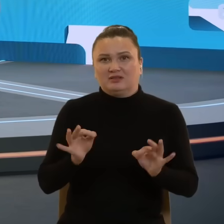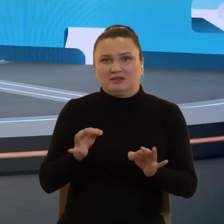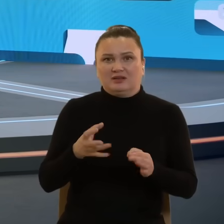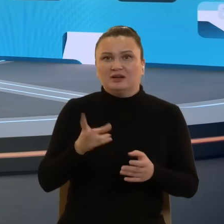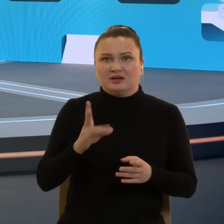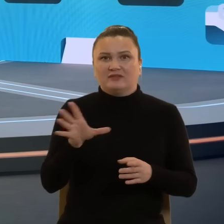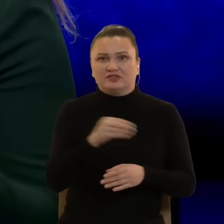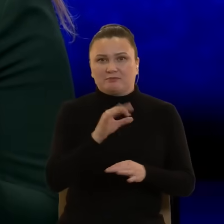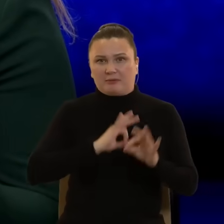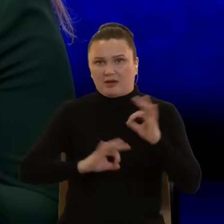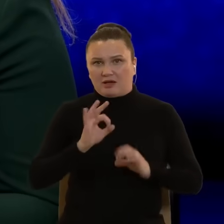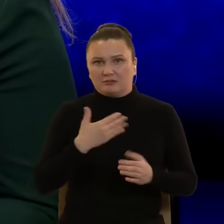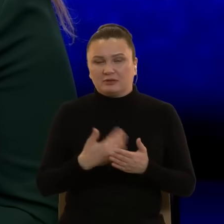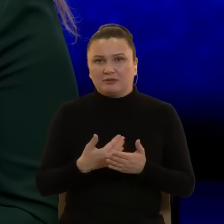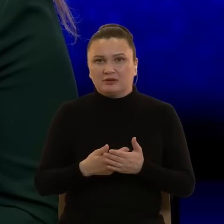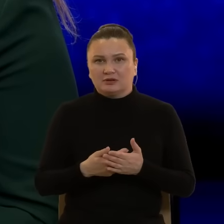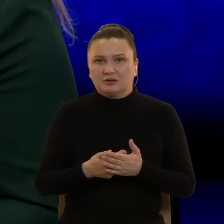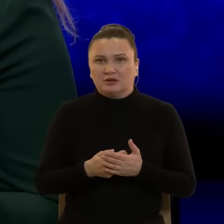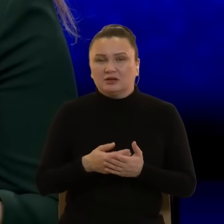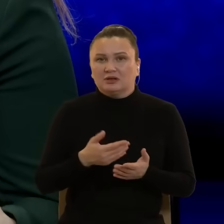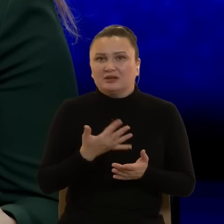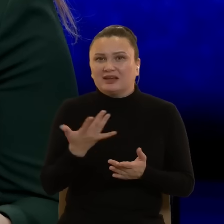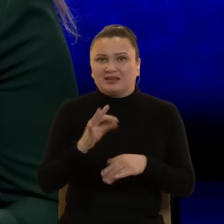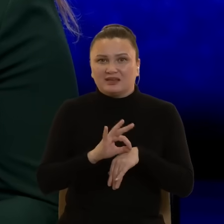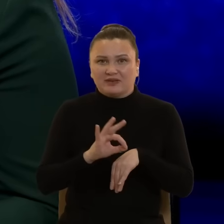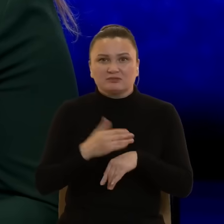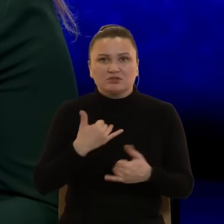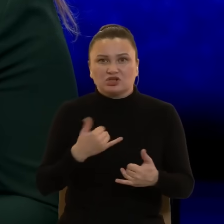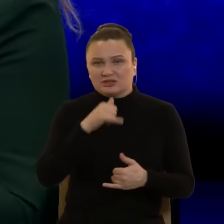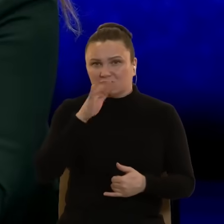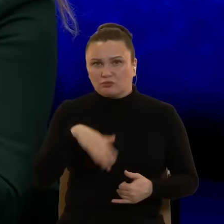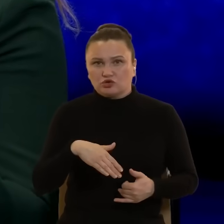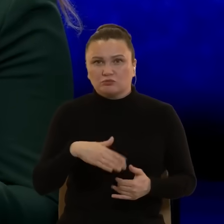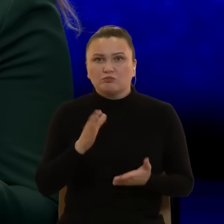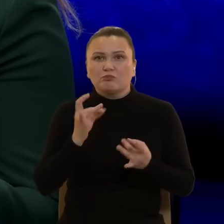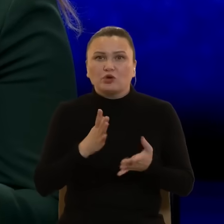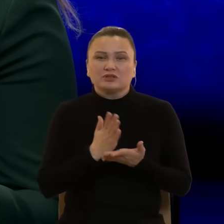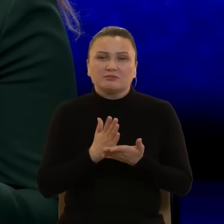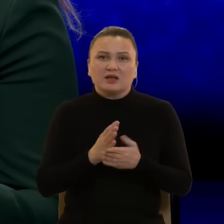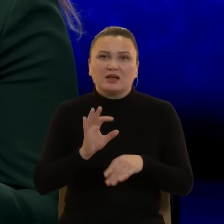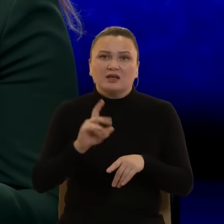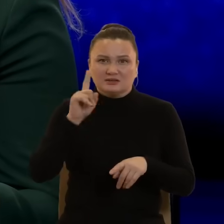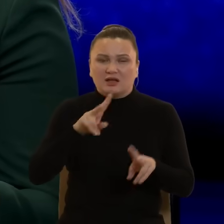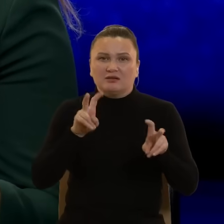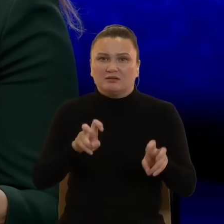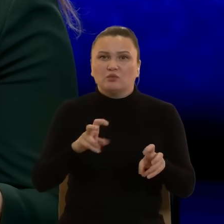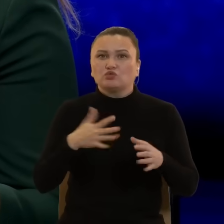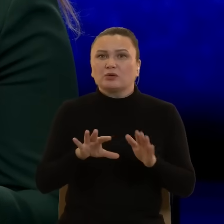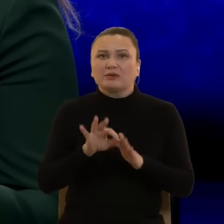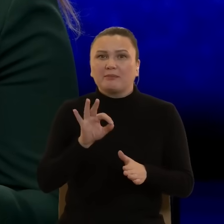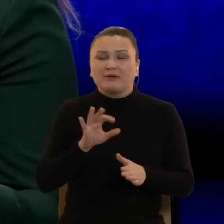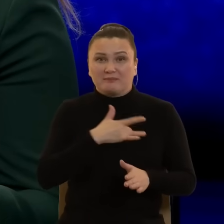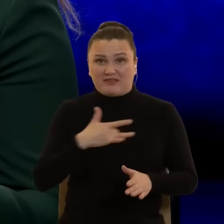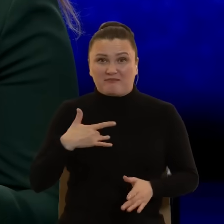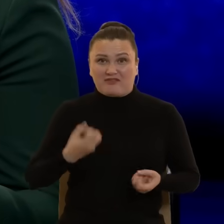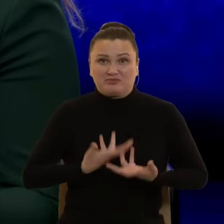препаратам. Поэтому, например, вот при нозокомиальных инфекциях мы сейчас не можем, просто имея клинический диагноз пневмонии, уже подобрать